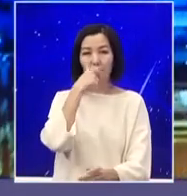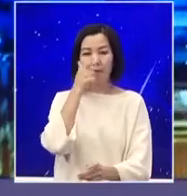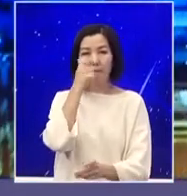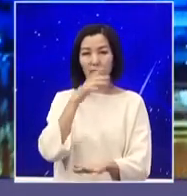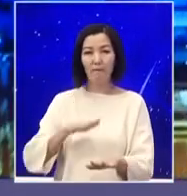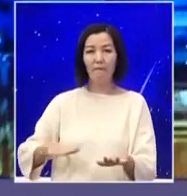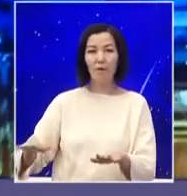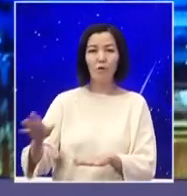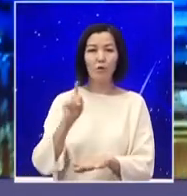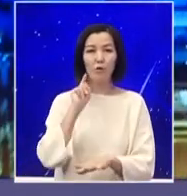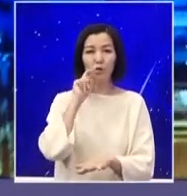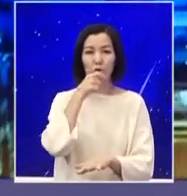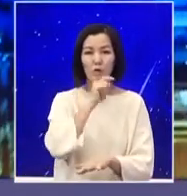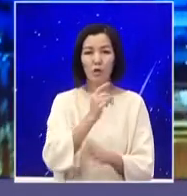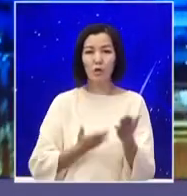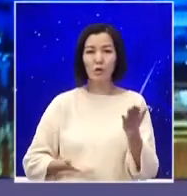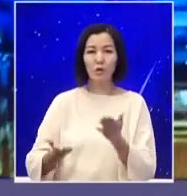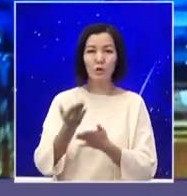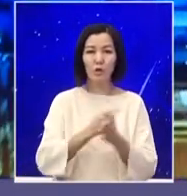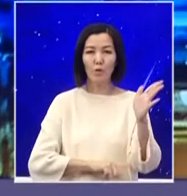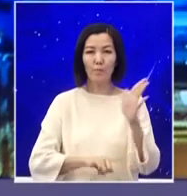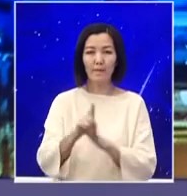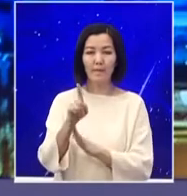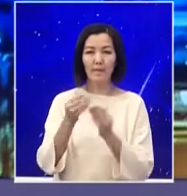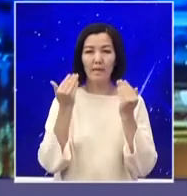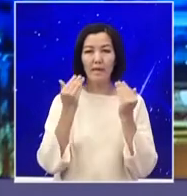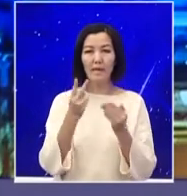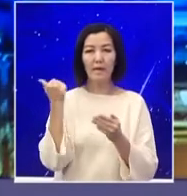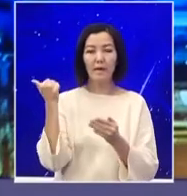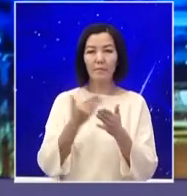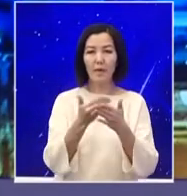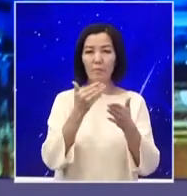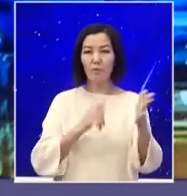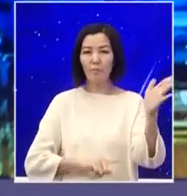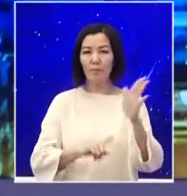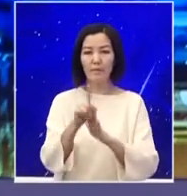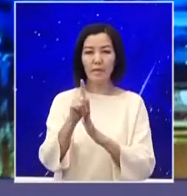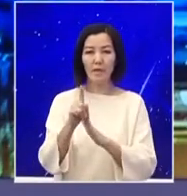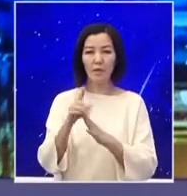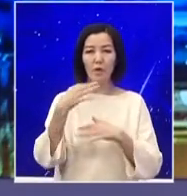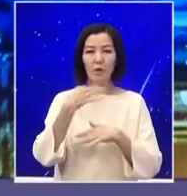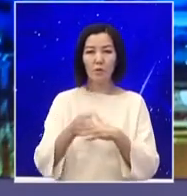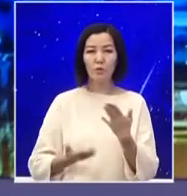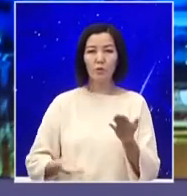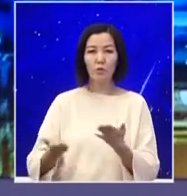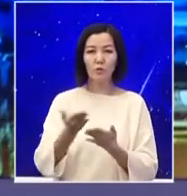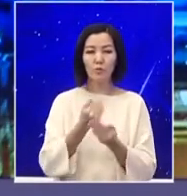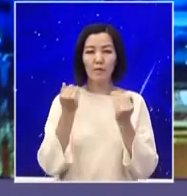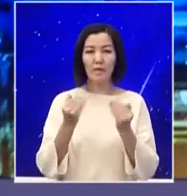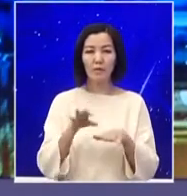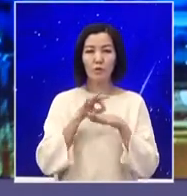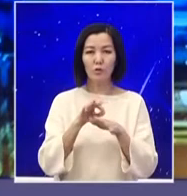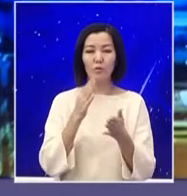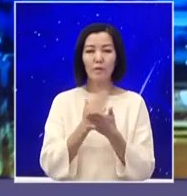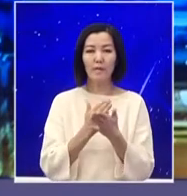Дала ару атанған Жаркент өңірінде жүгері жинау науқаны жүріп жатыр. 2-7 бұрын басталған күзгі орақ жұмысы қазір қызу.